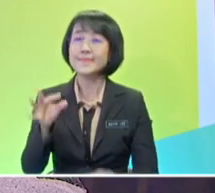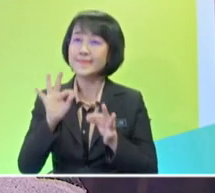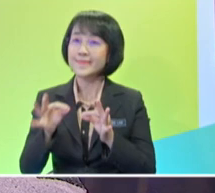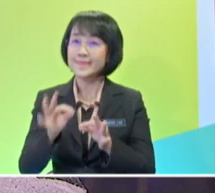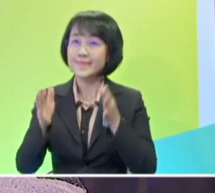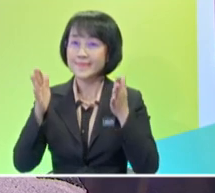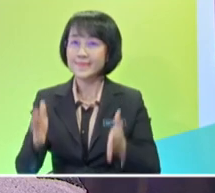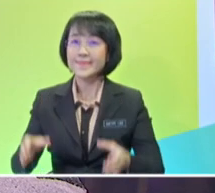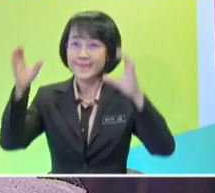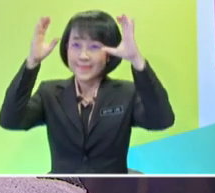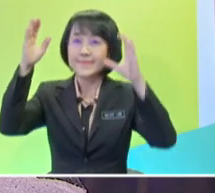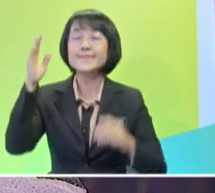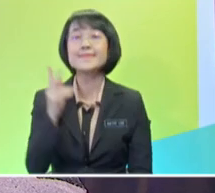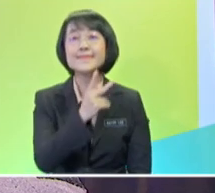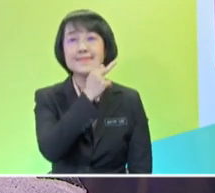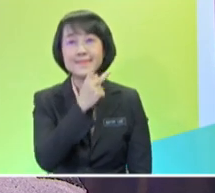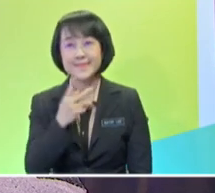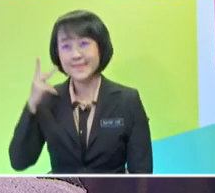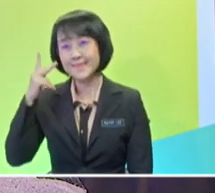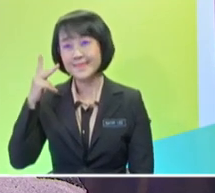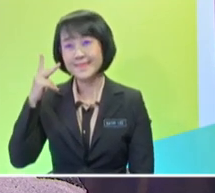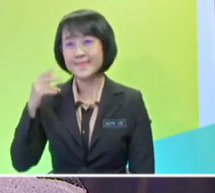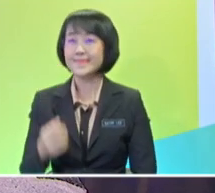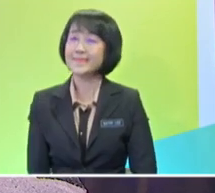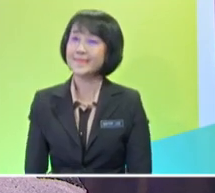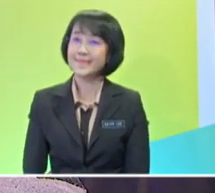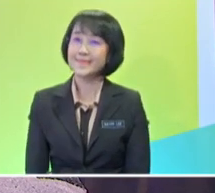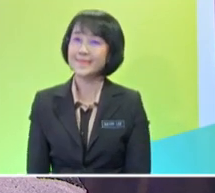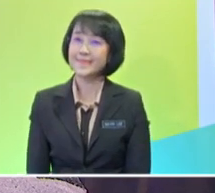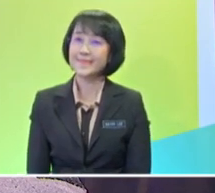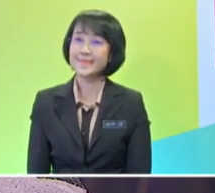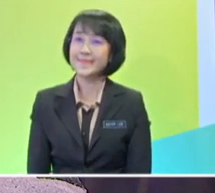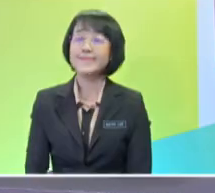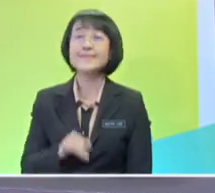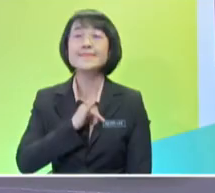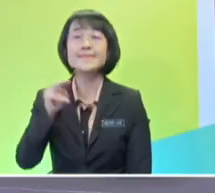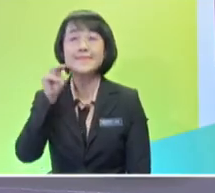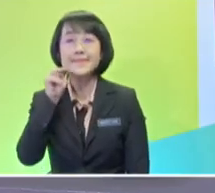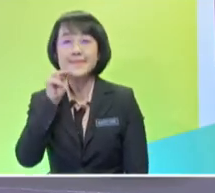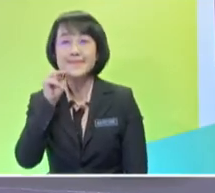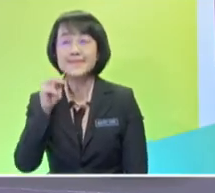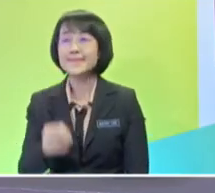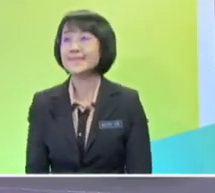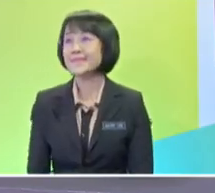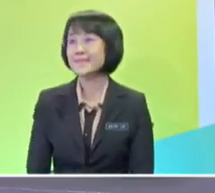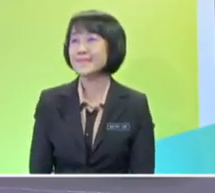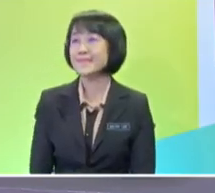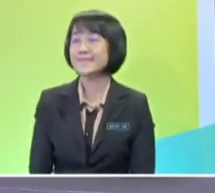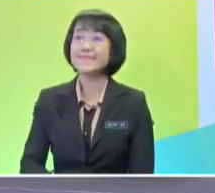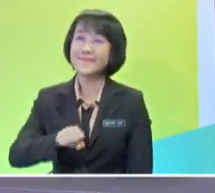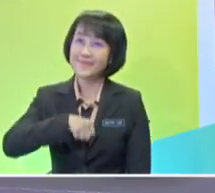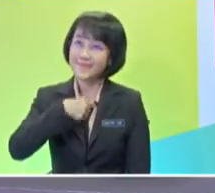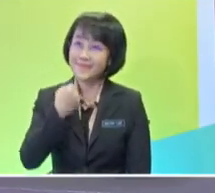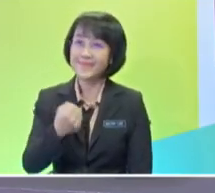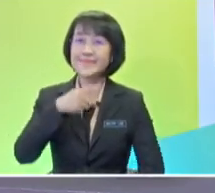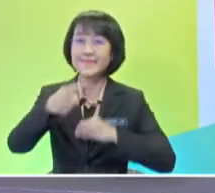sekolah kebangsaan pendidikan khas Jalan pil Kuala Lumpur saya ini sakit sangat orang kata apa seronok dengan